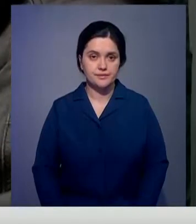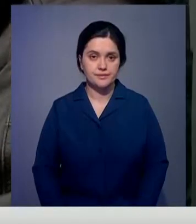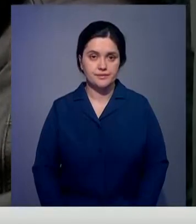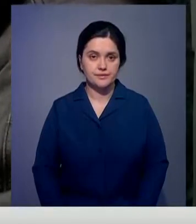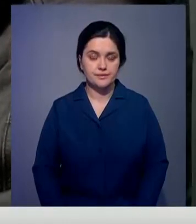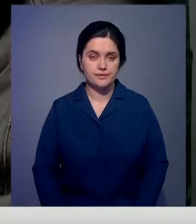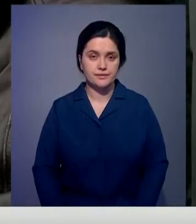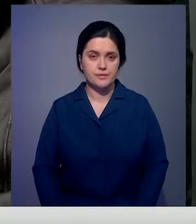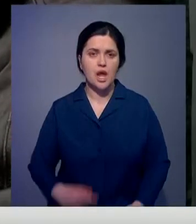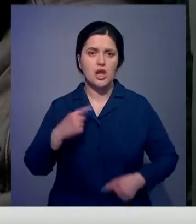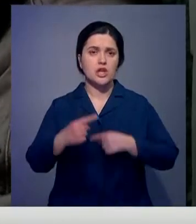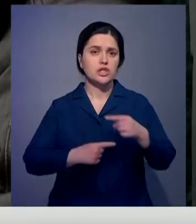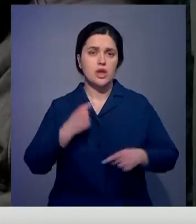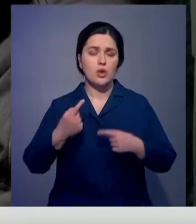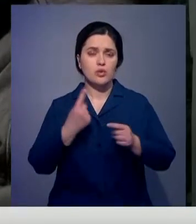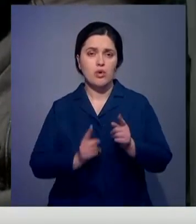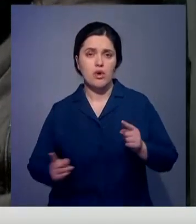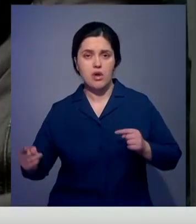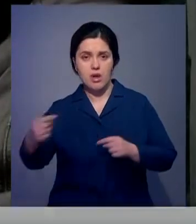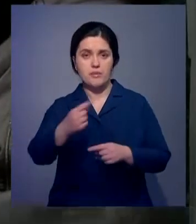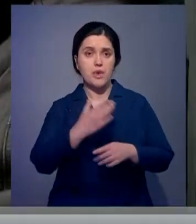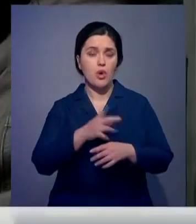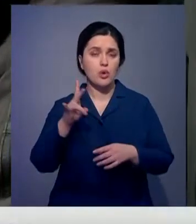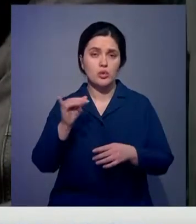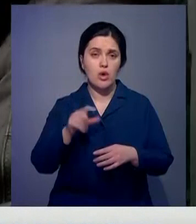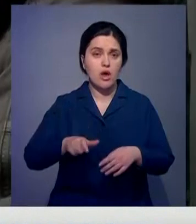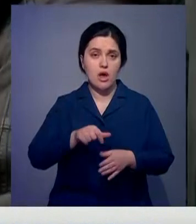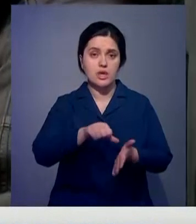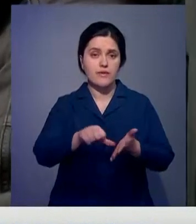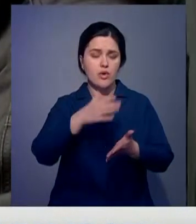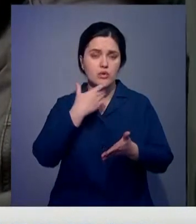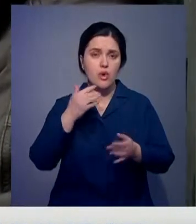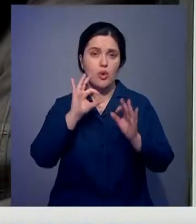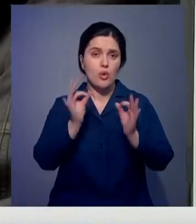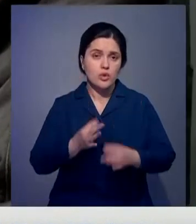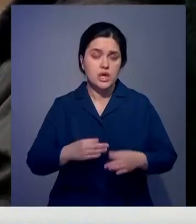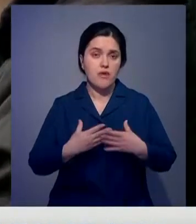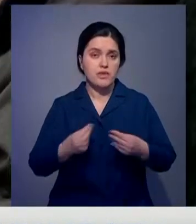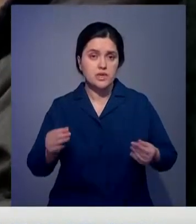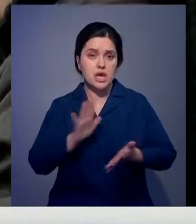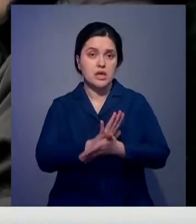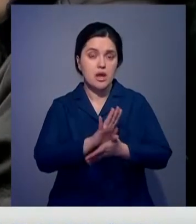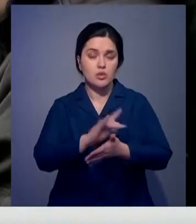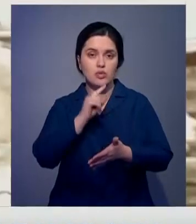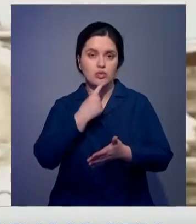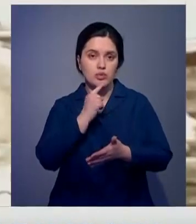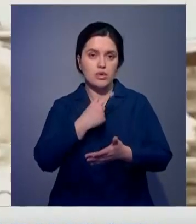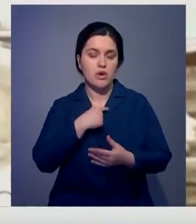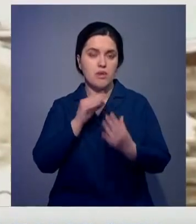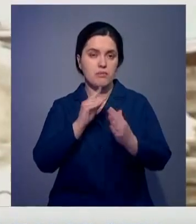Через Аклаки есть объездная дорога, но там нет асфальта. Осенью и весной грязь, проехать сложно, а другого пути нет.